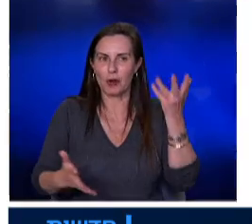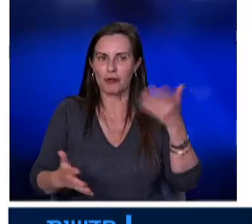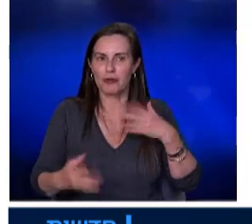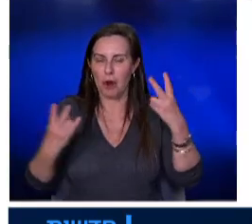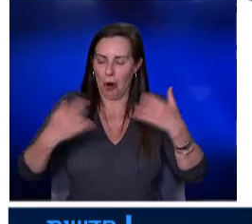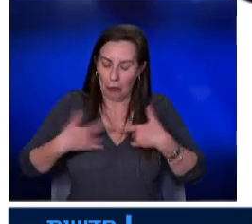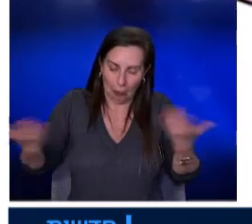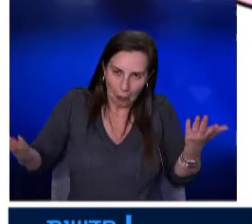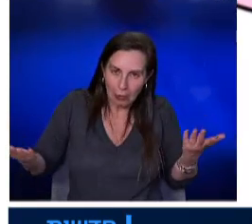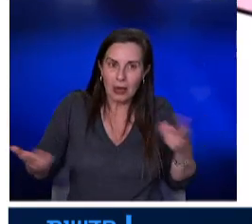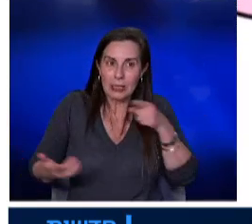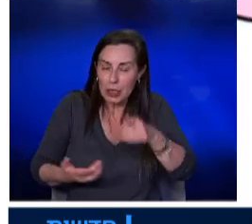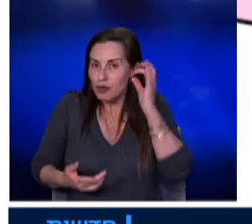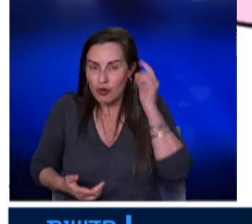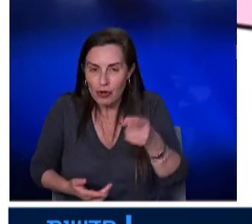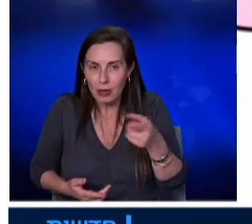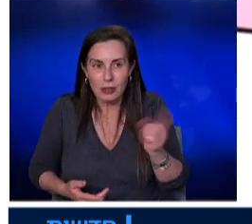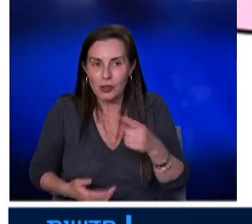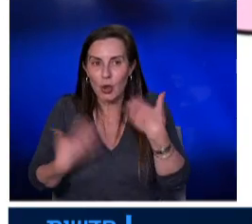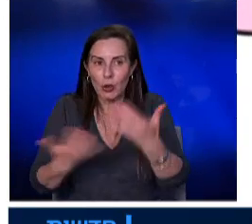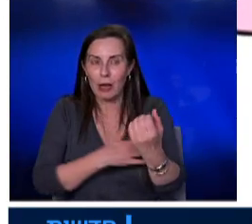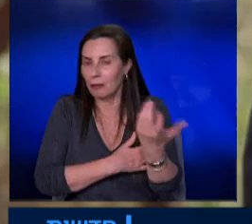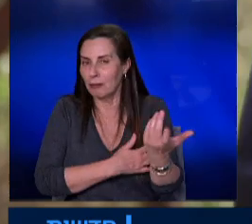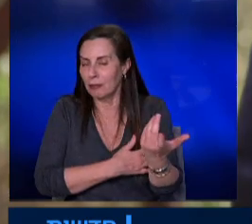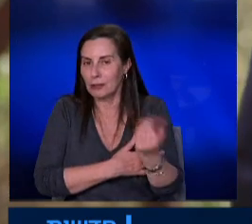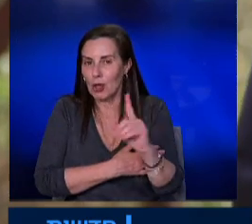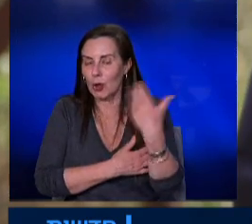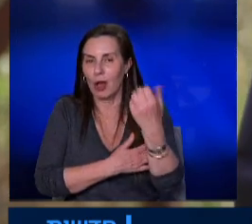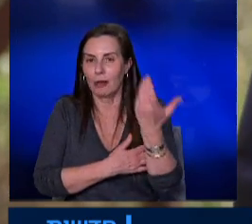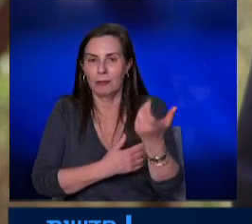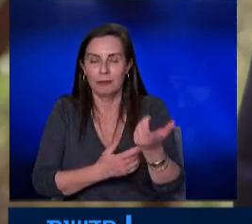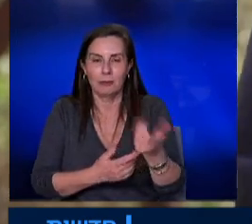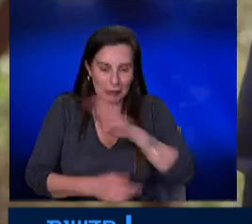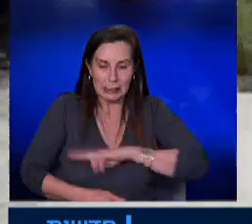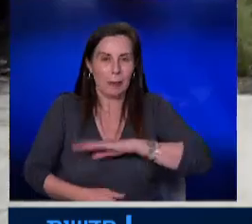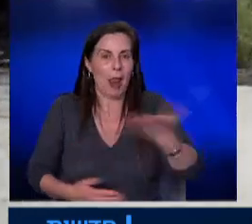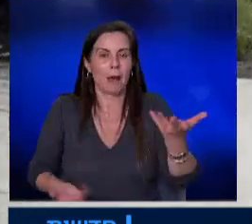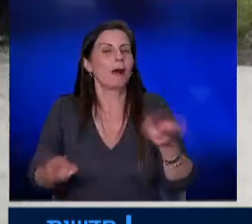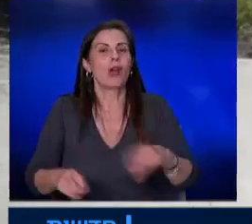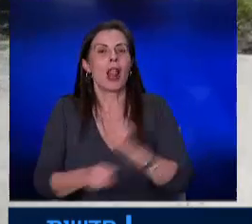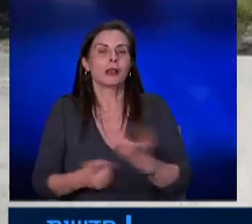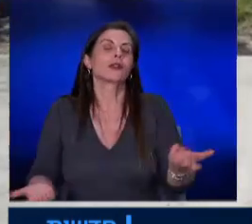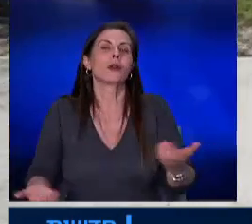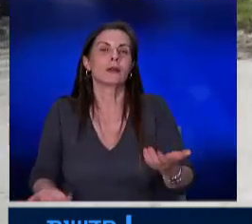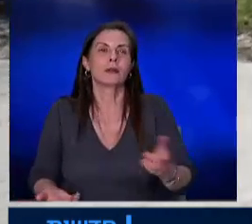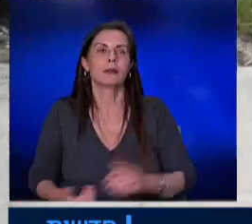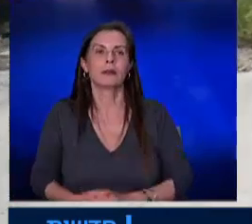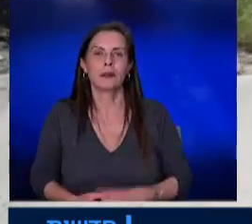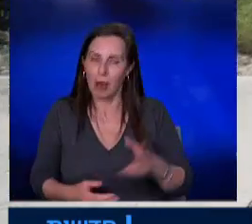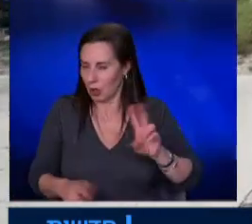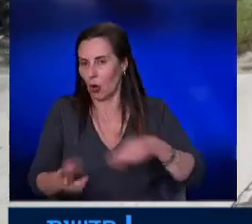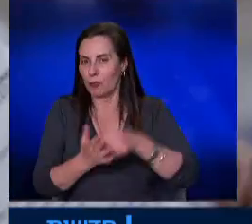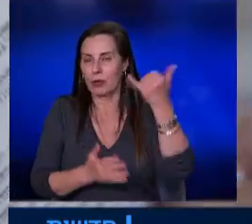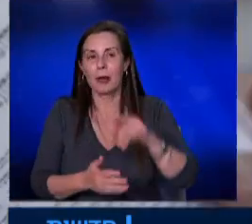לי, כאילו שזה שהיא אישה, זה לא נותן לה חסינות מקריקטורה. תחיים זה, תסבלי, מה אפשר לעשות? עם